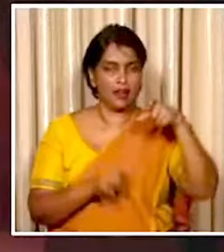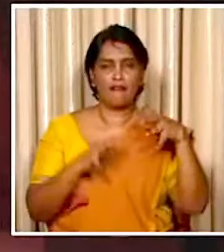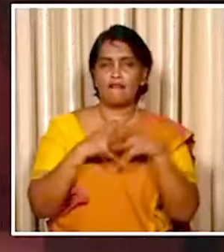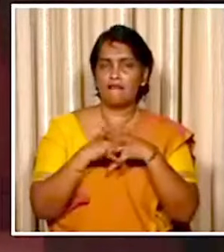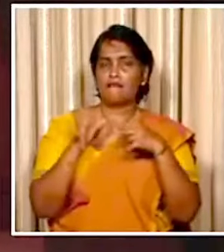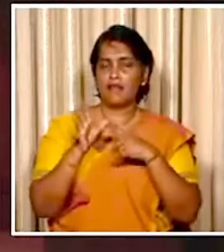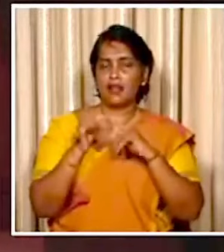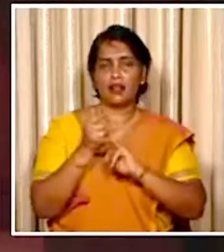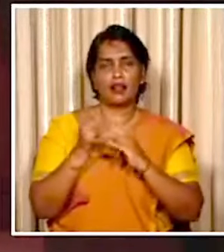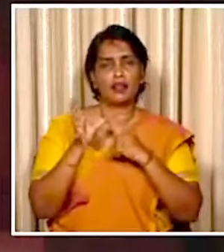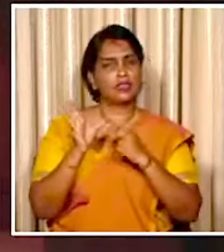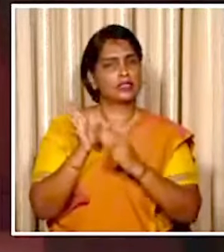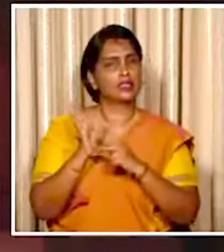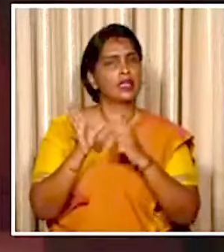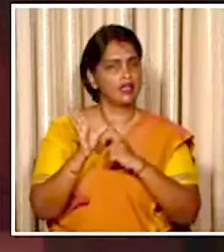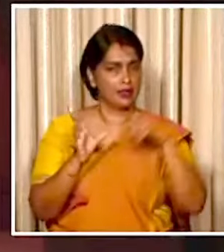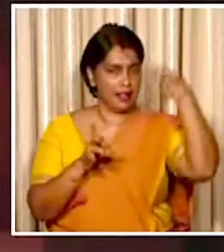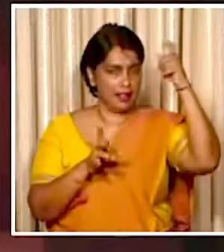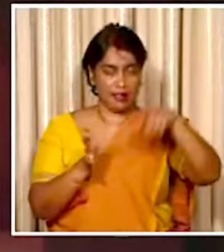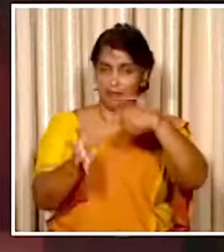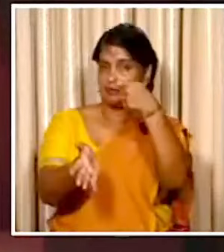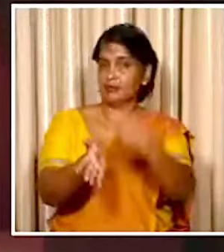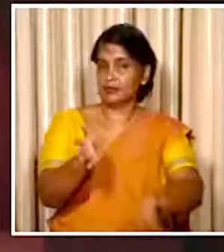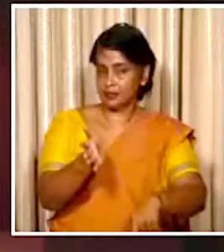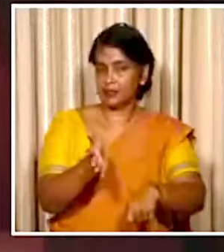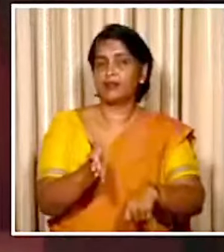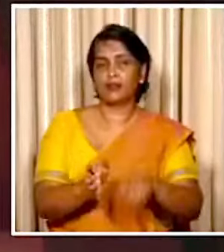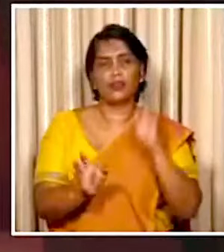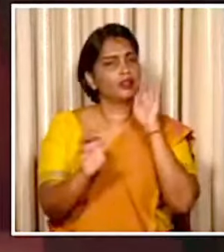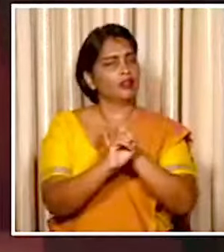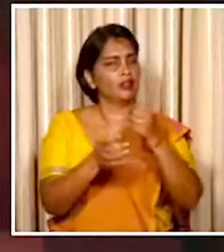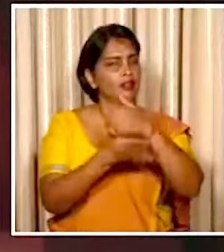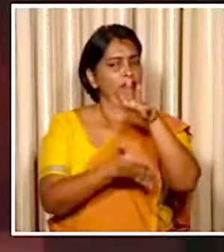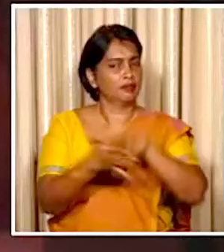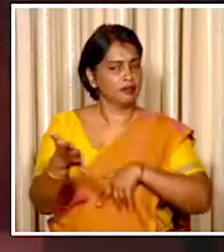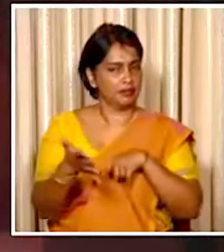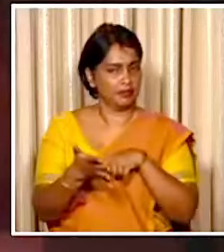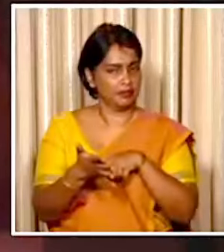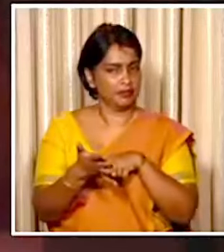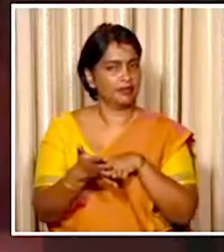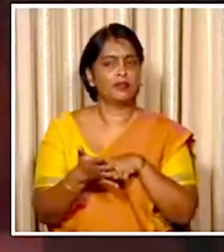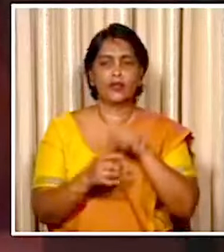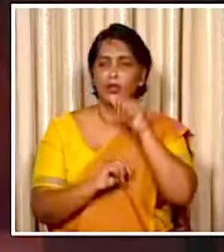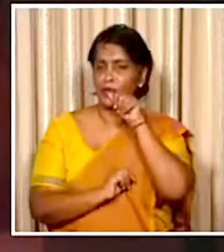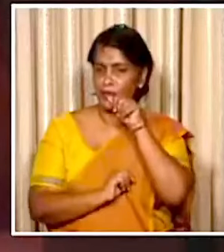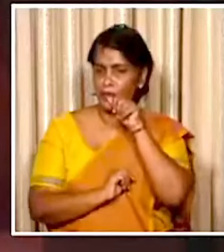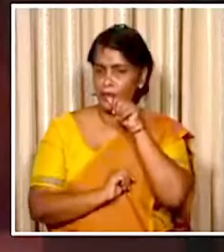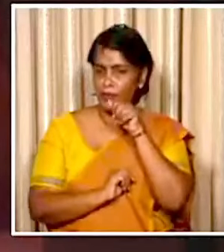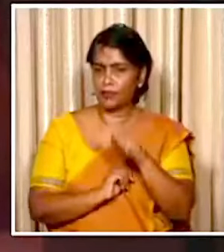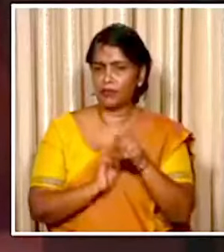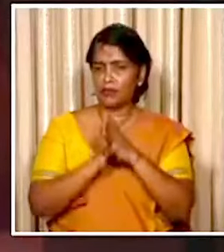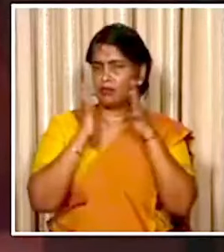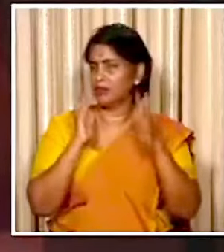ගුණරත්න මහත්මියගේ අත්සනෙන් නිකුත්තුණු ලිපිය තුළ ඇත්ත වශයෙන්ම වැඩි